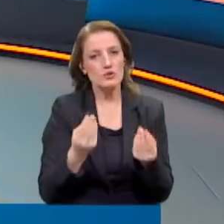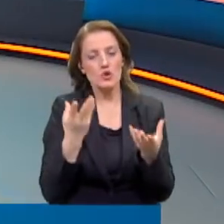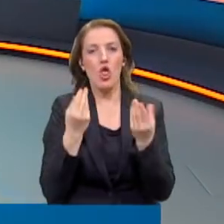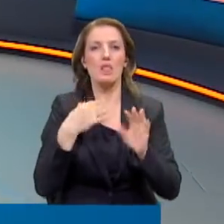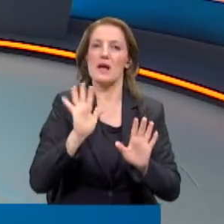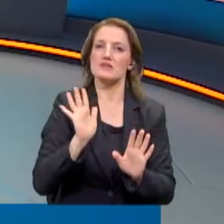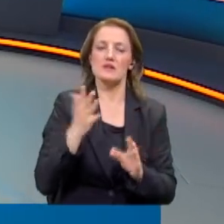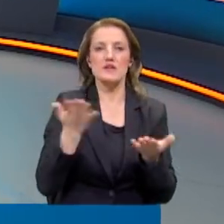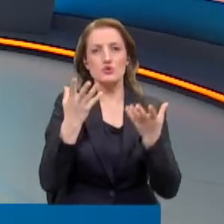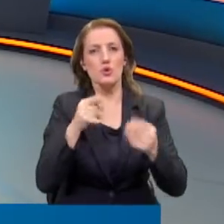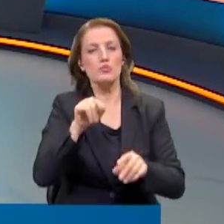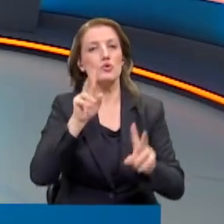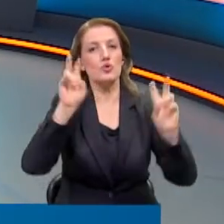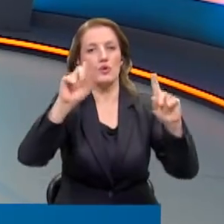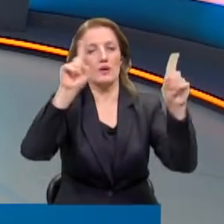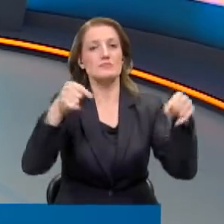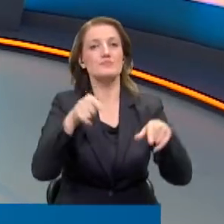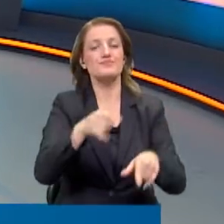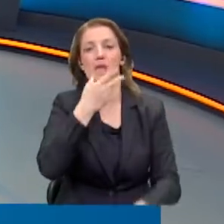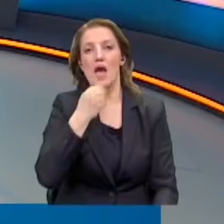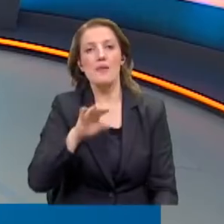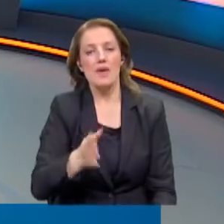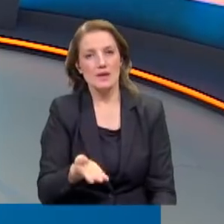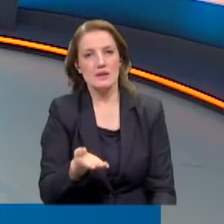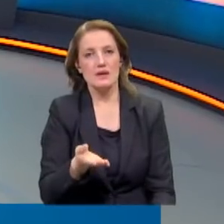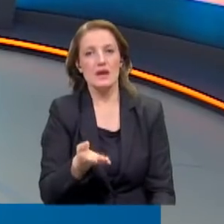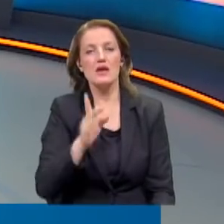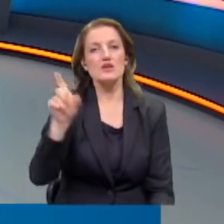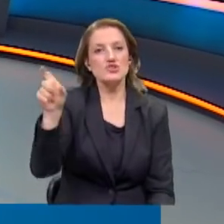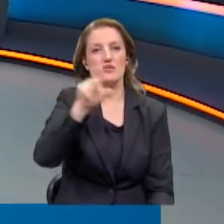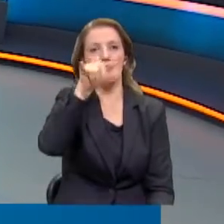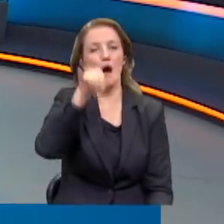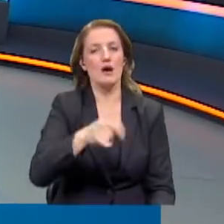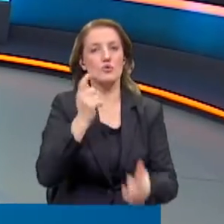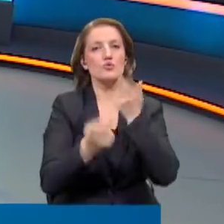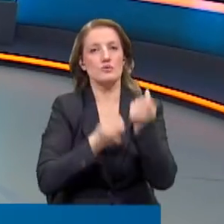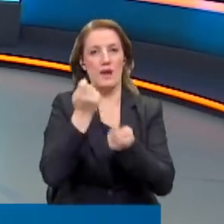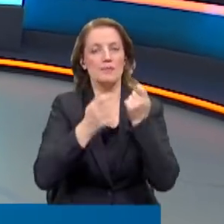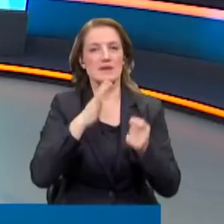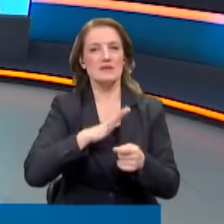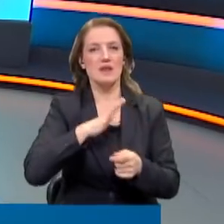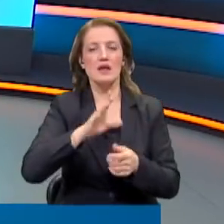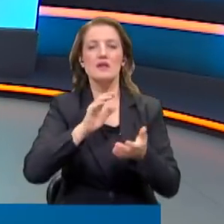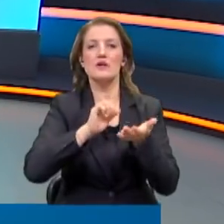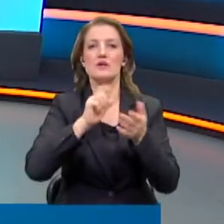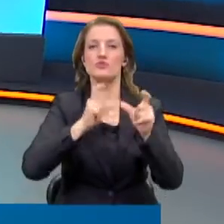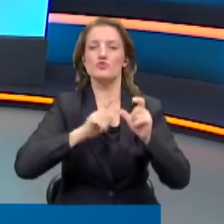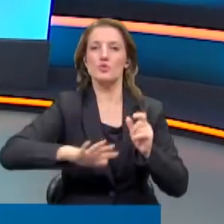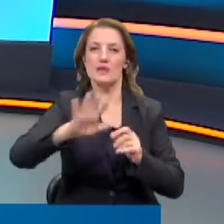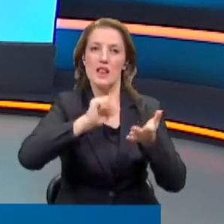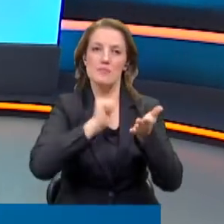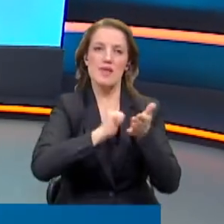mı, nasıl olur? Bu konuda mesela emeklilerimiz cevap hakkı kullanmak isterlerse sosyal medya üzerinden